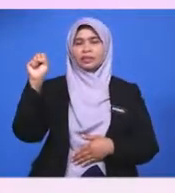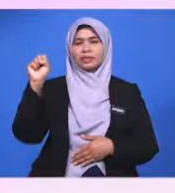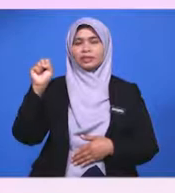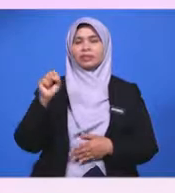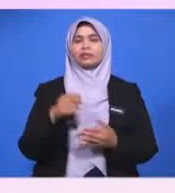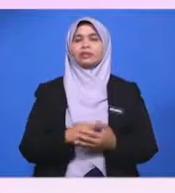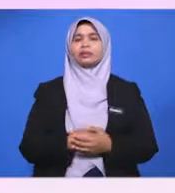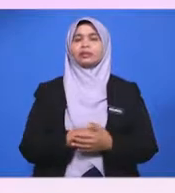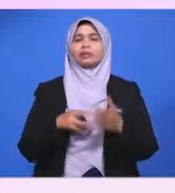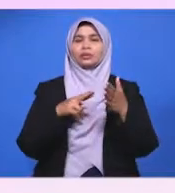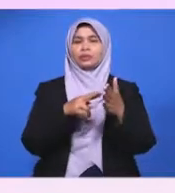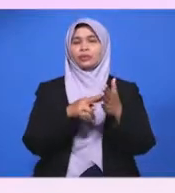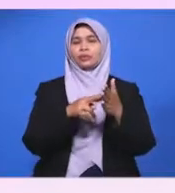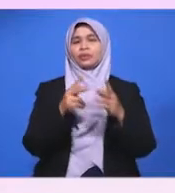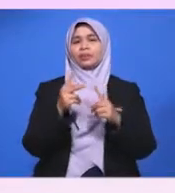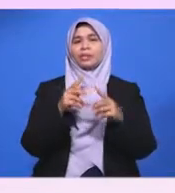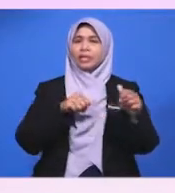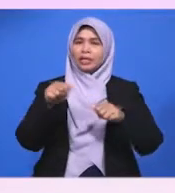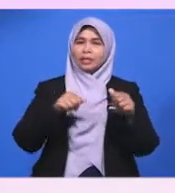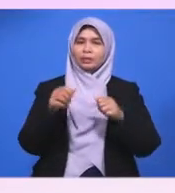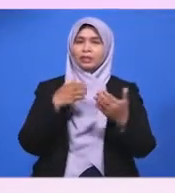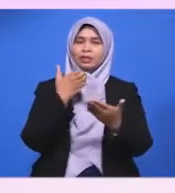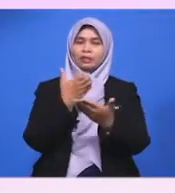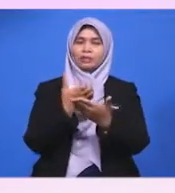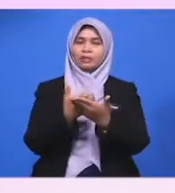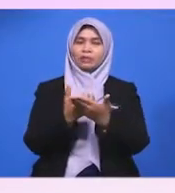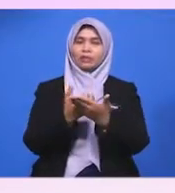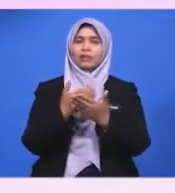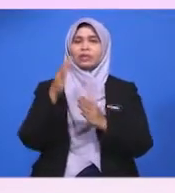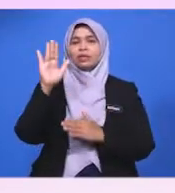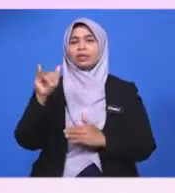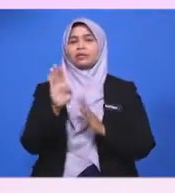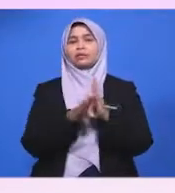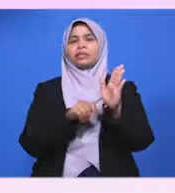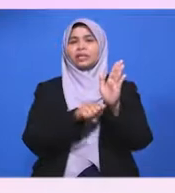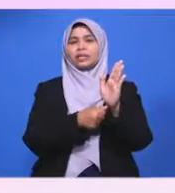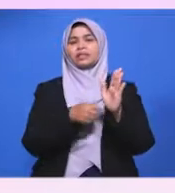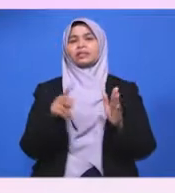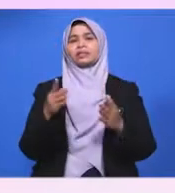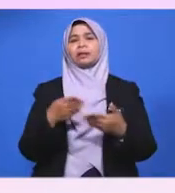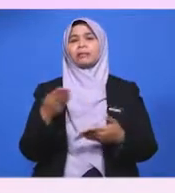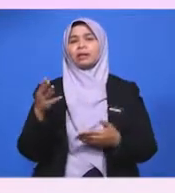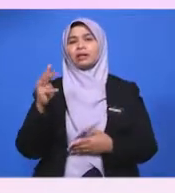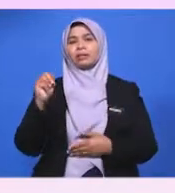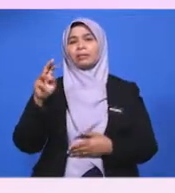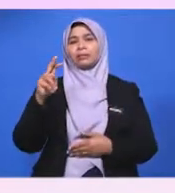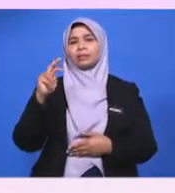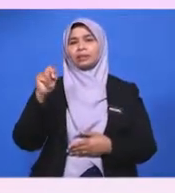yang merujuk kepada aktiviti ekonomi yang berasaskan bahan